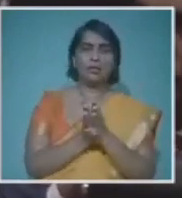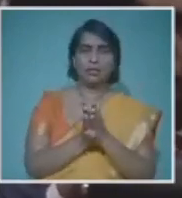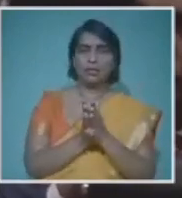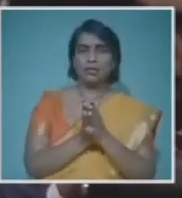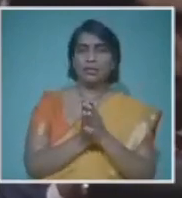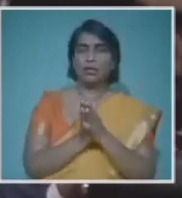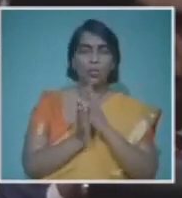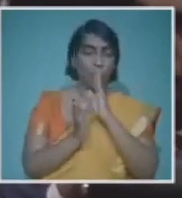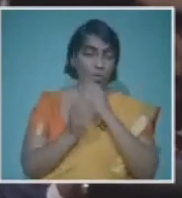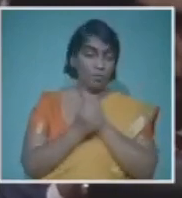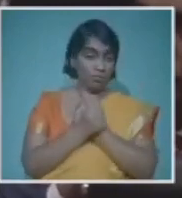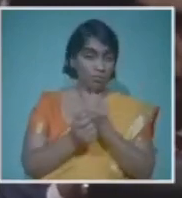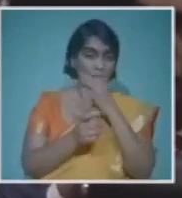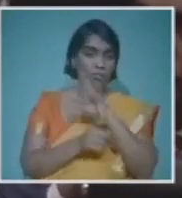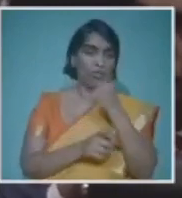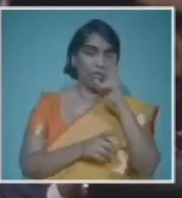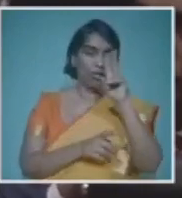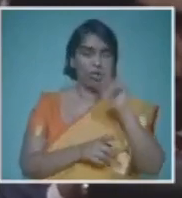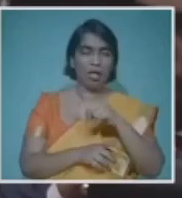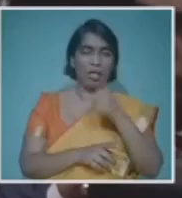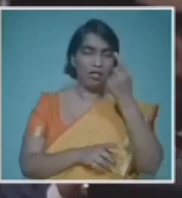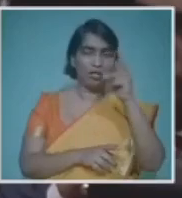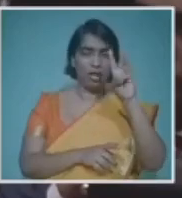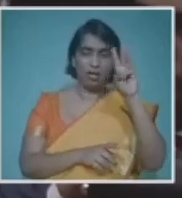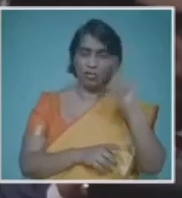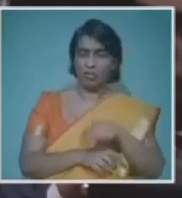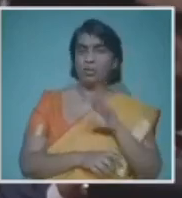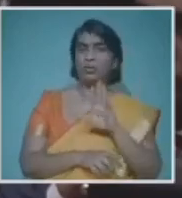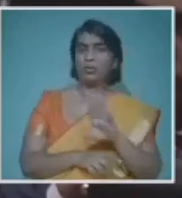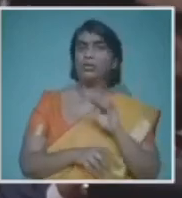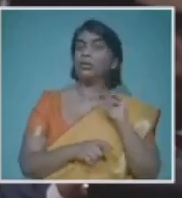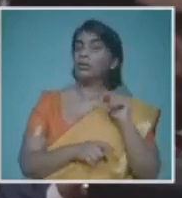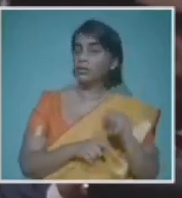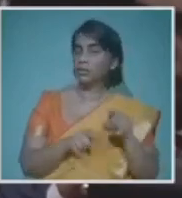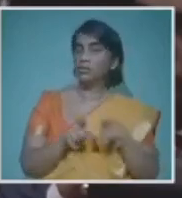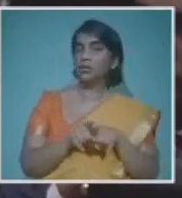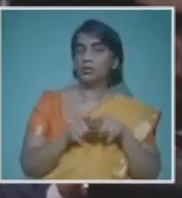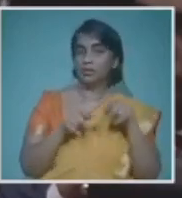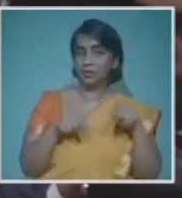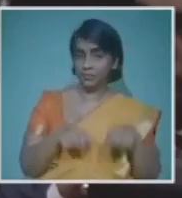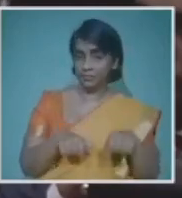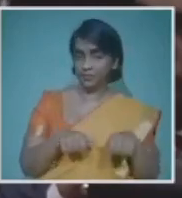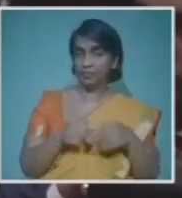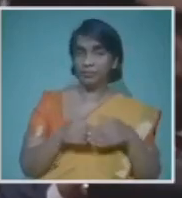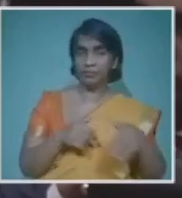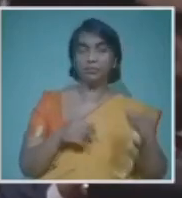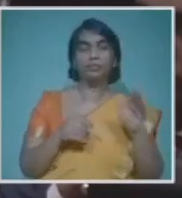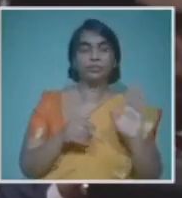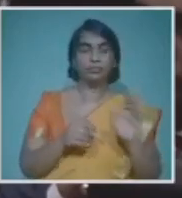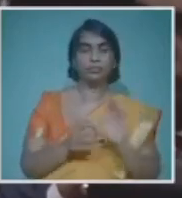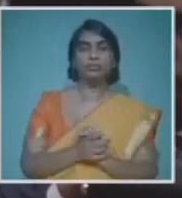තියෙන්නේ 12,000ක් 13,000ක් වගේ ප්‍රමාණයකට පමණයි. ඒ වුණාට මේ වෙන විට